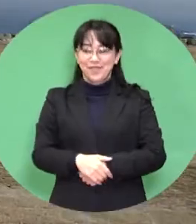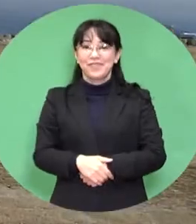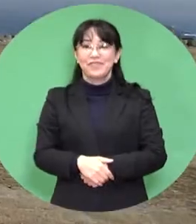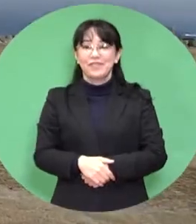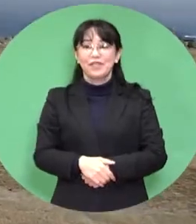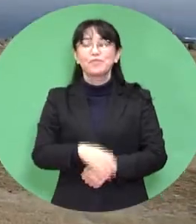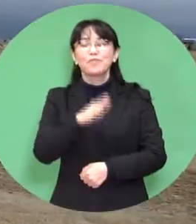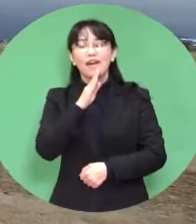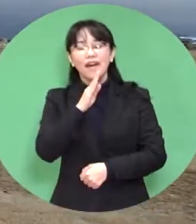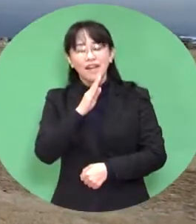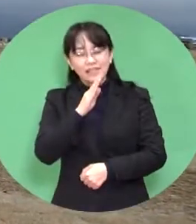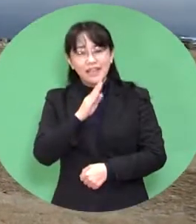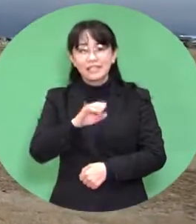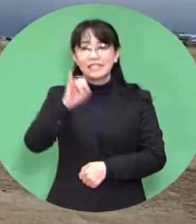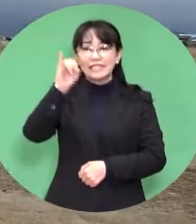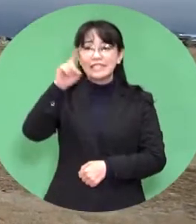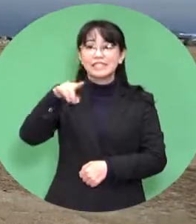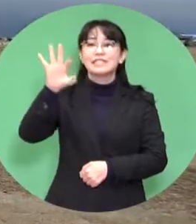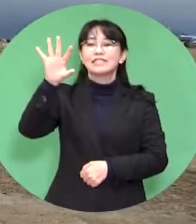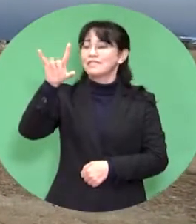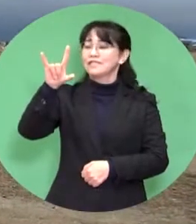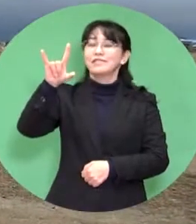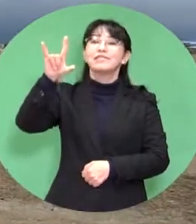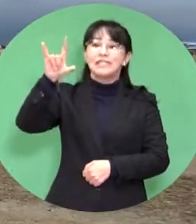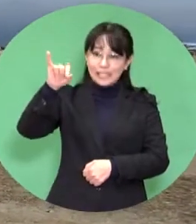まさにインスタ映えですね。